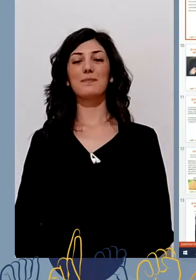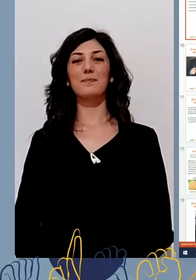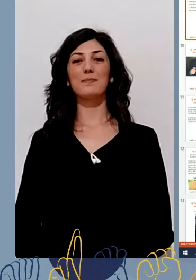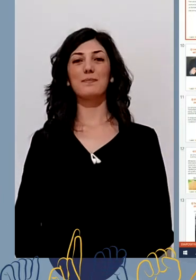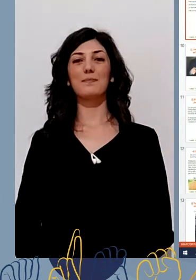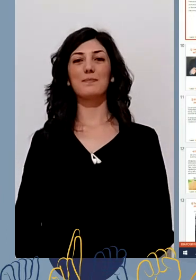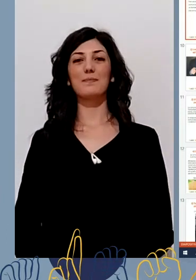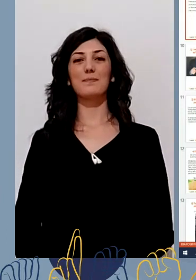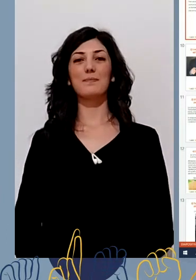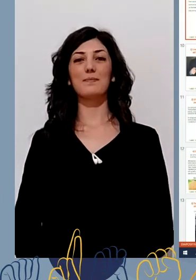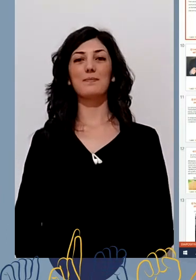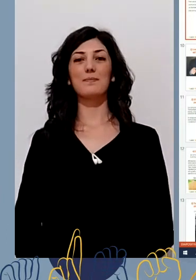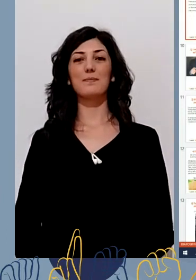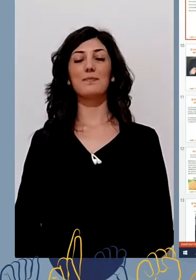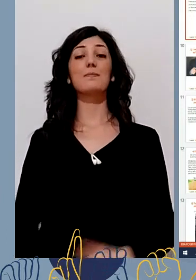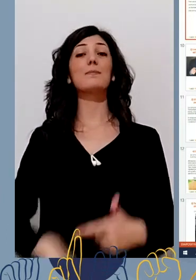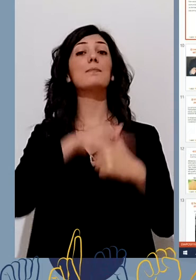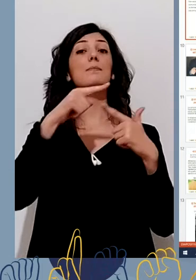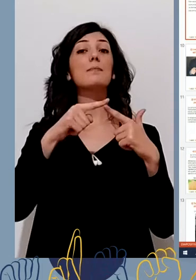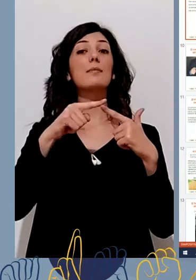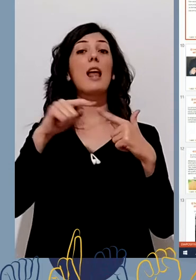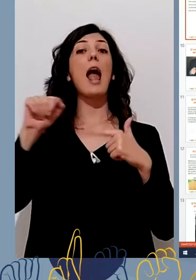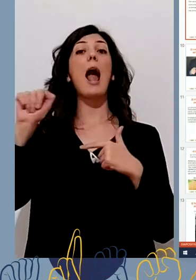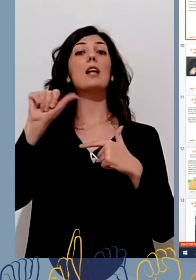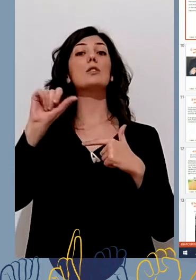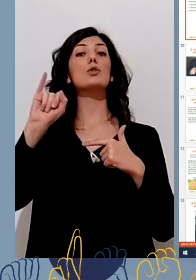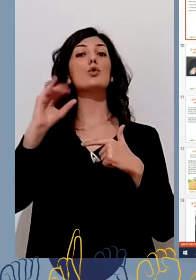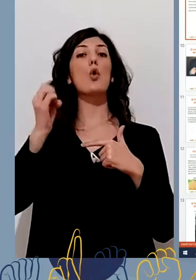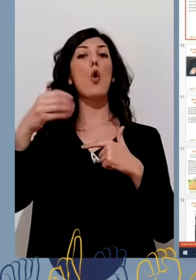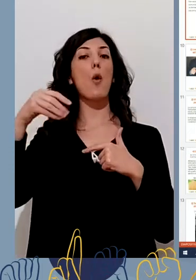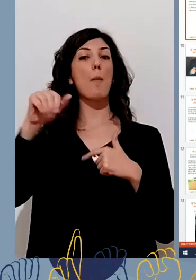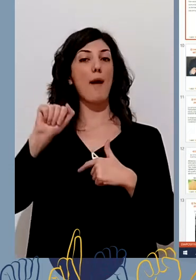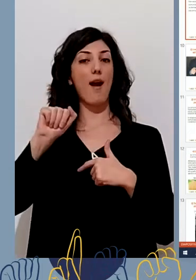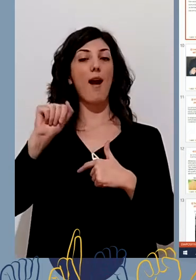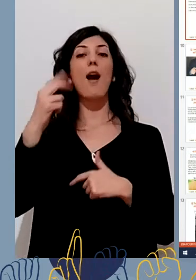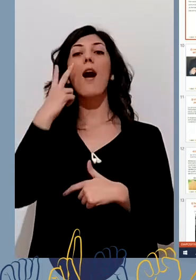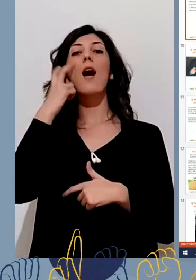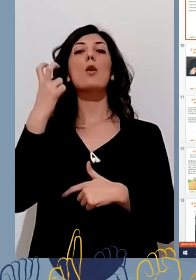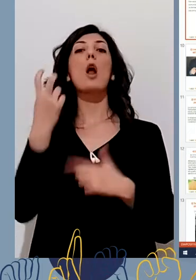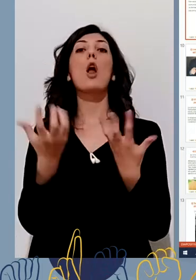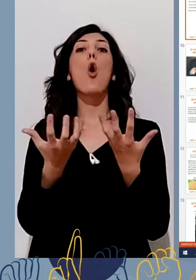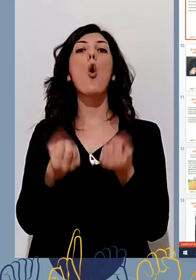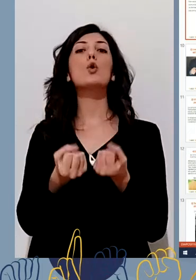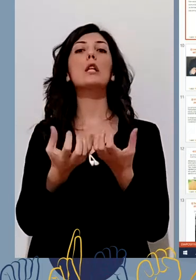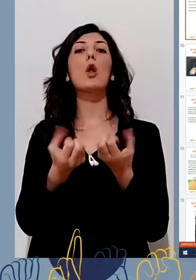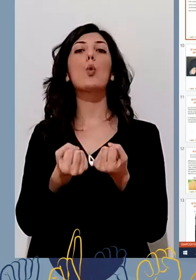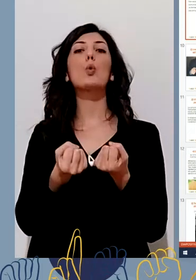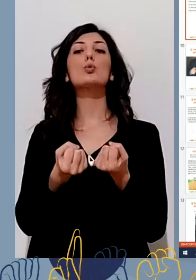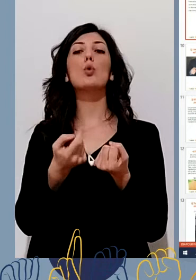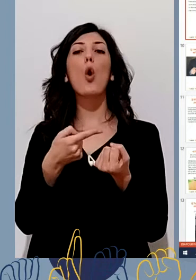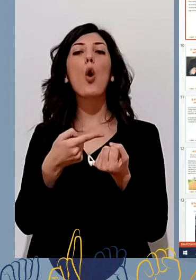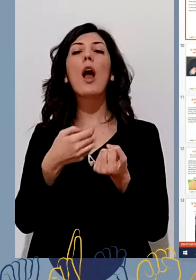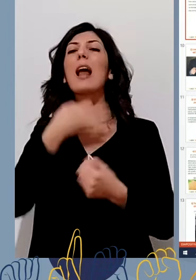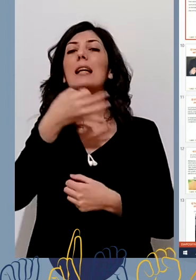Il secondo assioma riguarda la questione del contenuto, ovvero i messaggi possiedono un aspetto